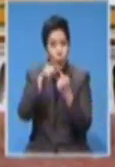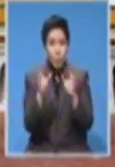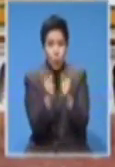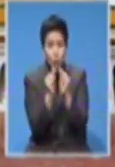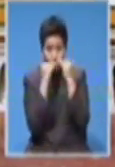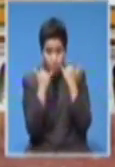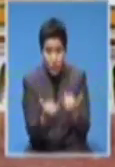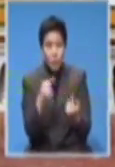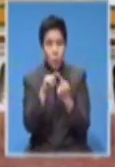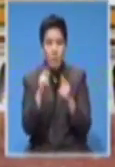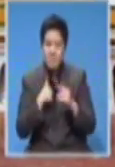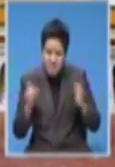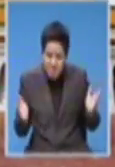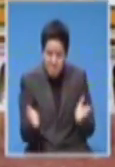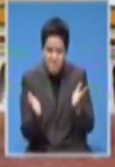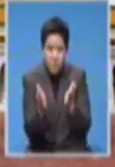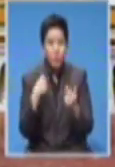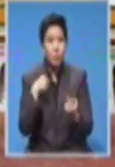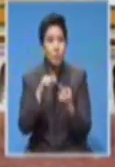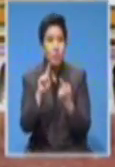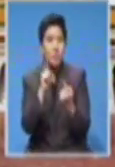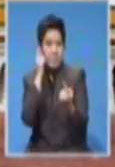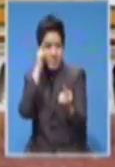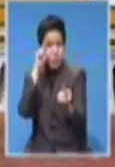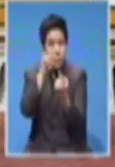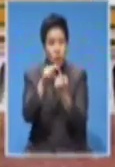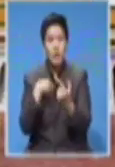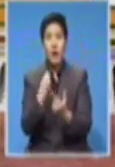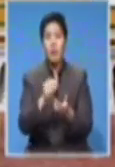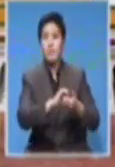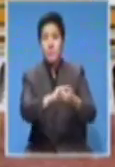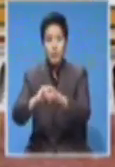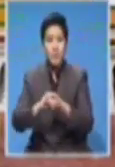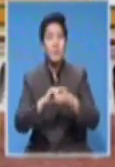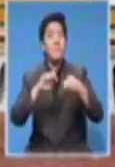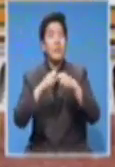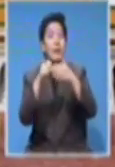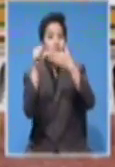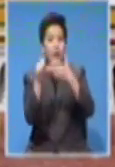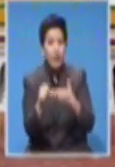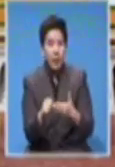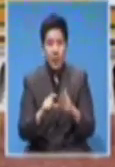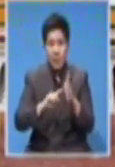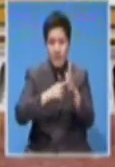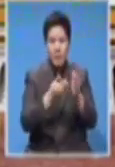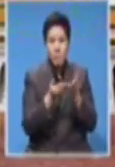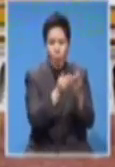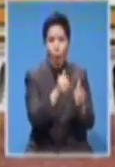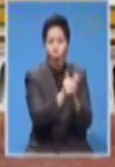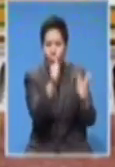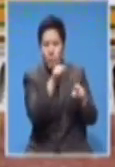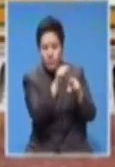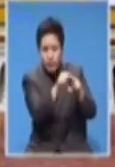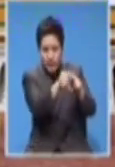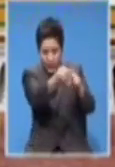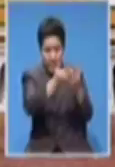ครั้งนี้ก็เร่งผลักดันในประเด็นที่ต้องการให้เกิดความร่วมมือกันในการแก้ไขทั้งประเทศต้นทางกลางทางและปล